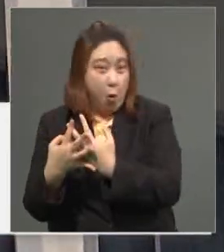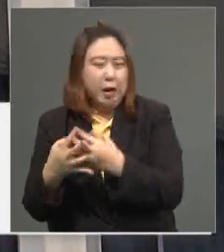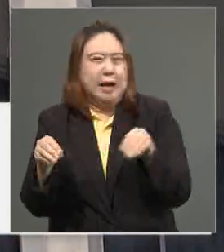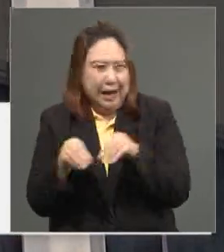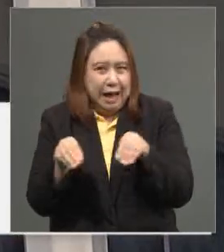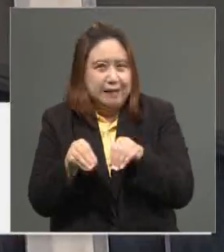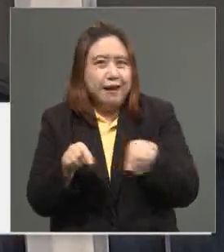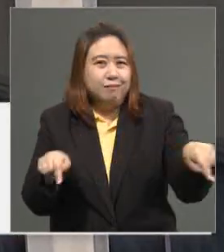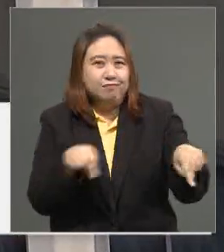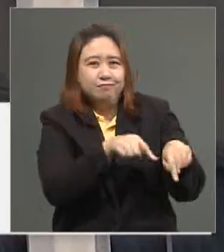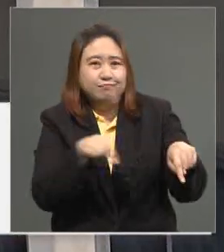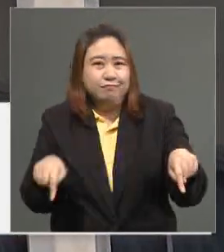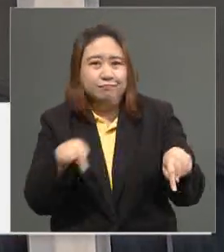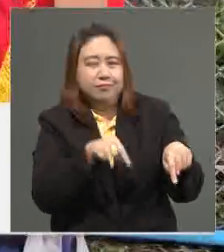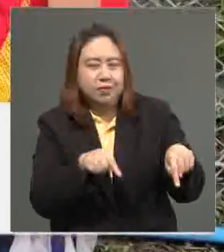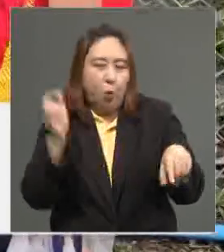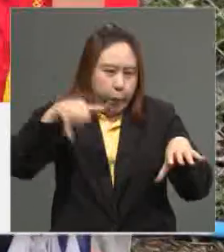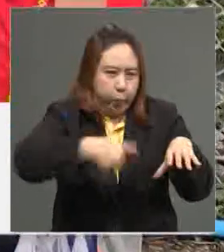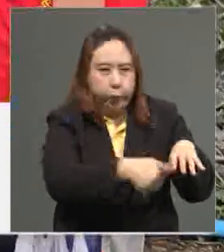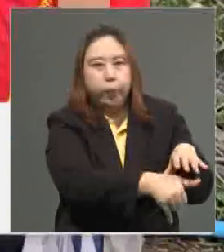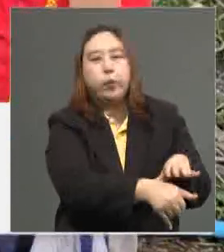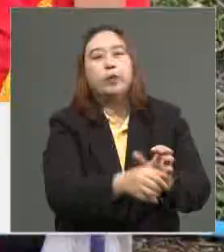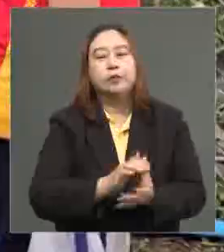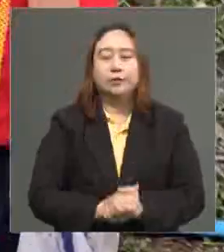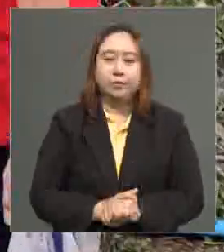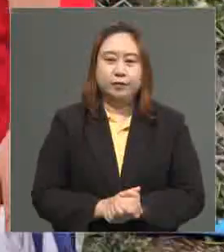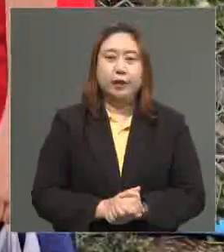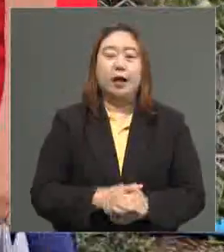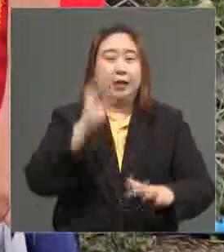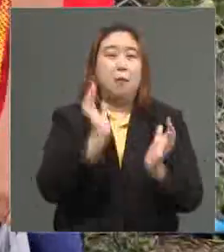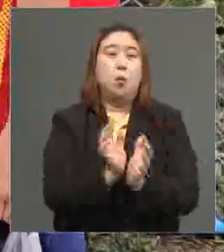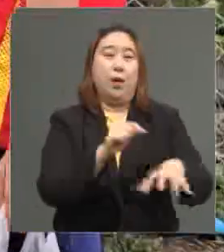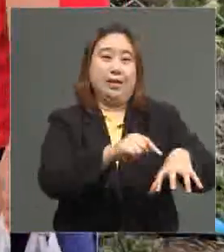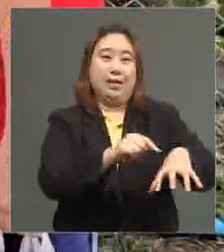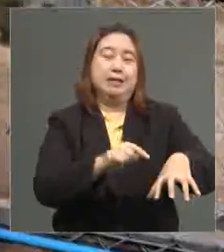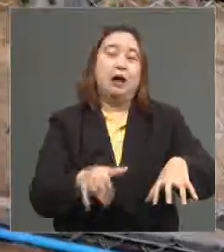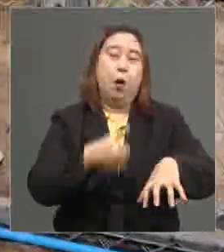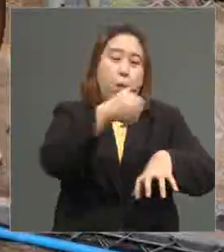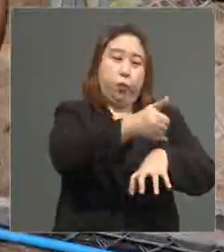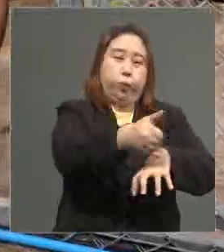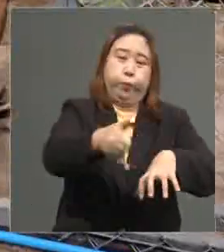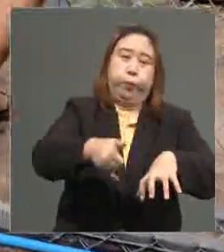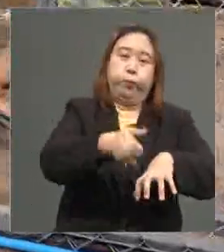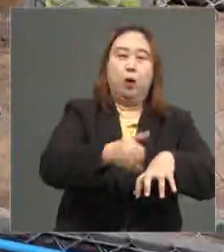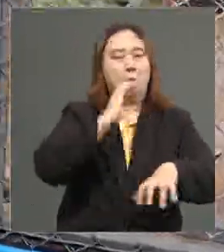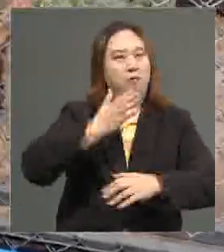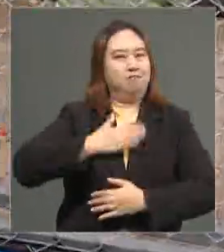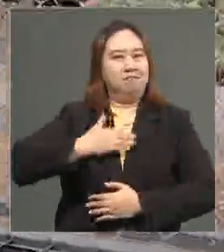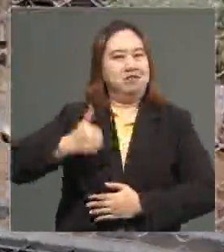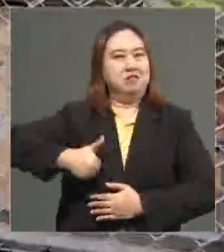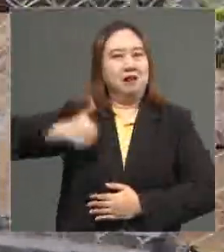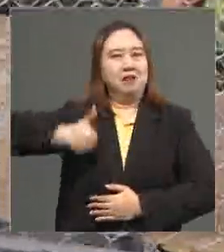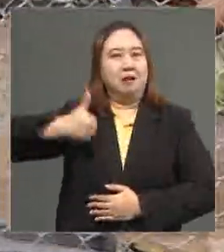กับสถานอนุบาลสัตว์เทศบาลเมืองลพบุรีเนี่ยโอ้โหอยู่บนลังคาสถานีตำรวจเลยใช่ไปเรียกว่าชูความชัยชนะอยู่เหนือ